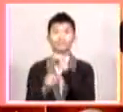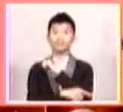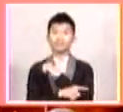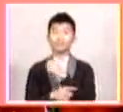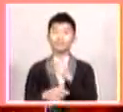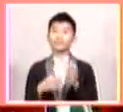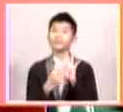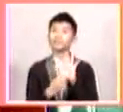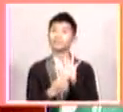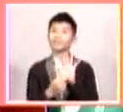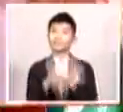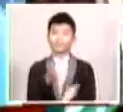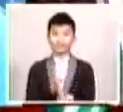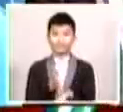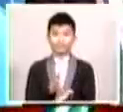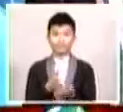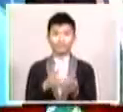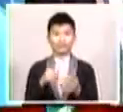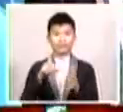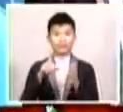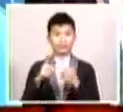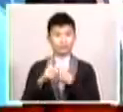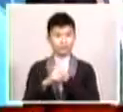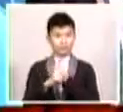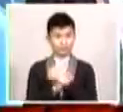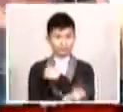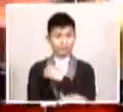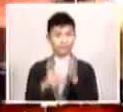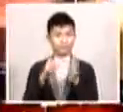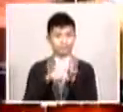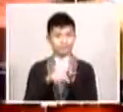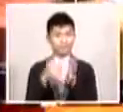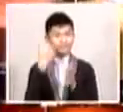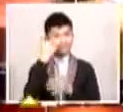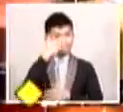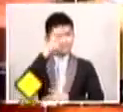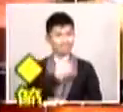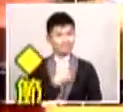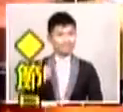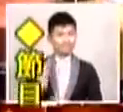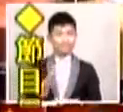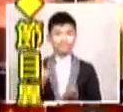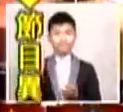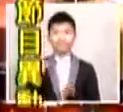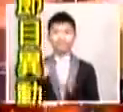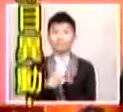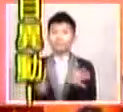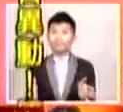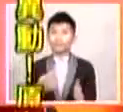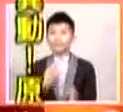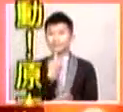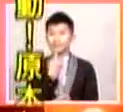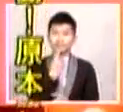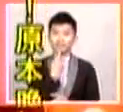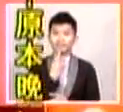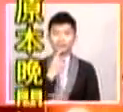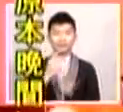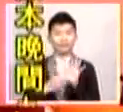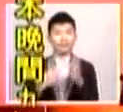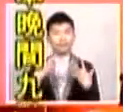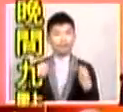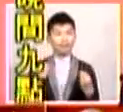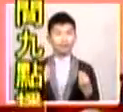论三位参选人把握最后的时间，到底谁能够胜出。那么过去这段时间有许多的疑虑，或者是没有说